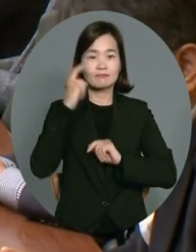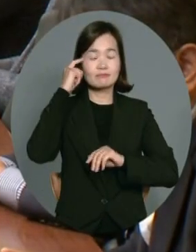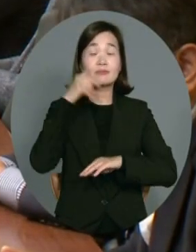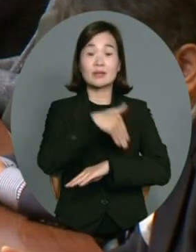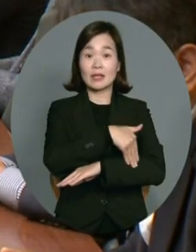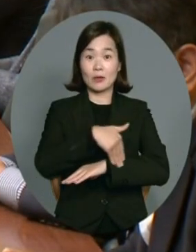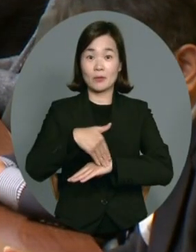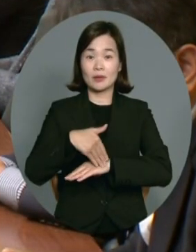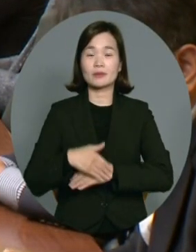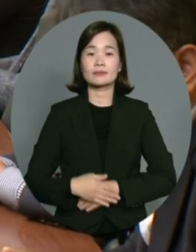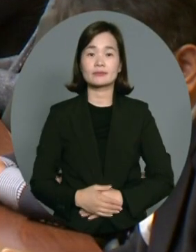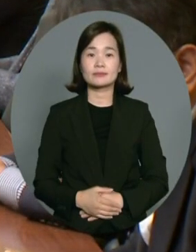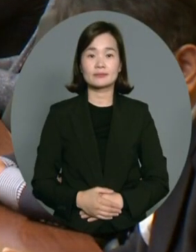이규설입니다